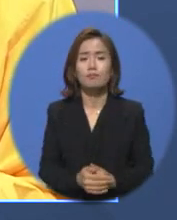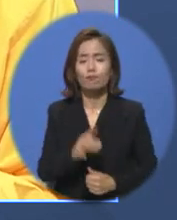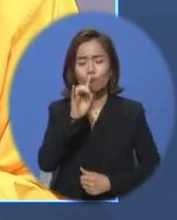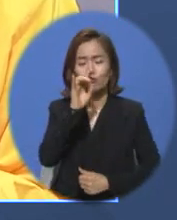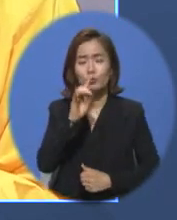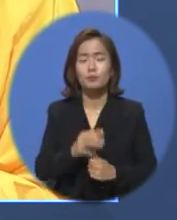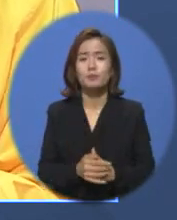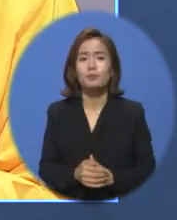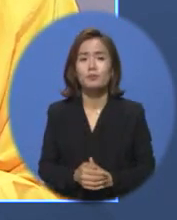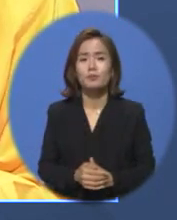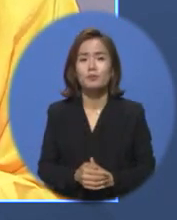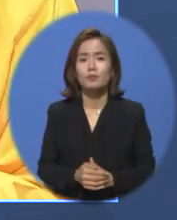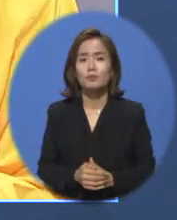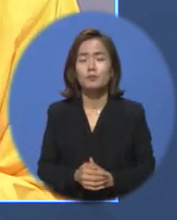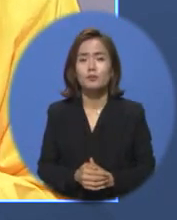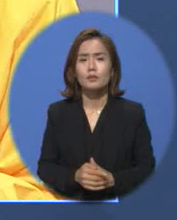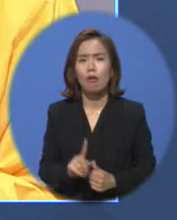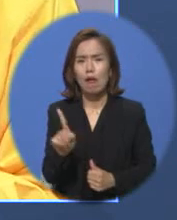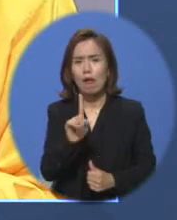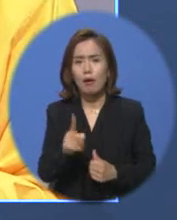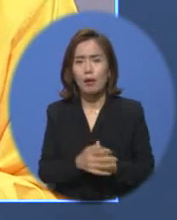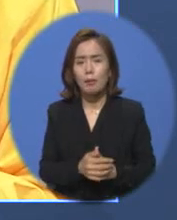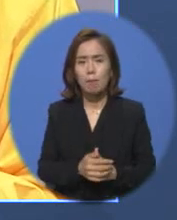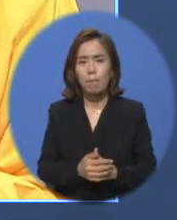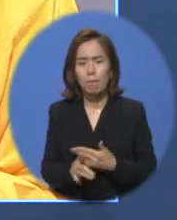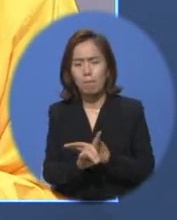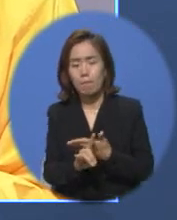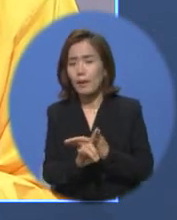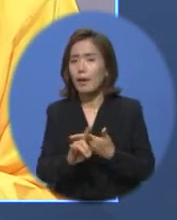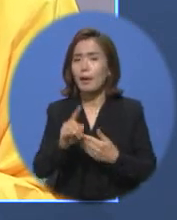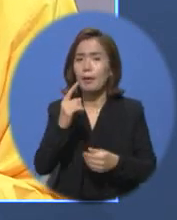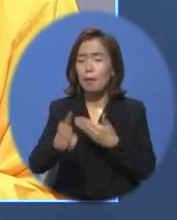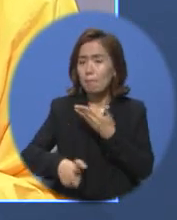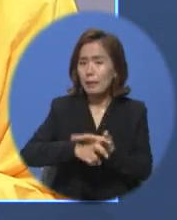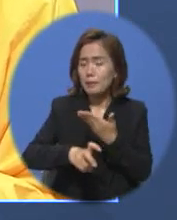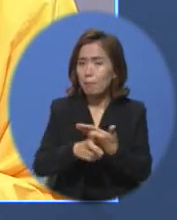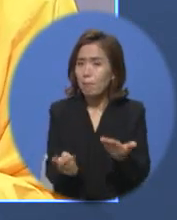를어떻게설명할지궁금합니다."우리는 정치적책략에우리만의책략으로맞설것이다."